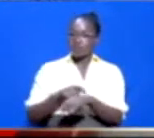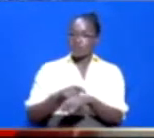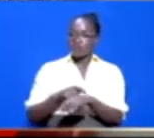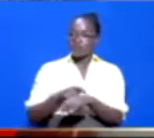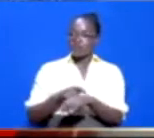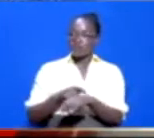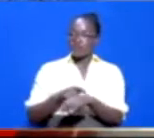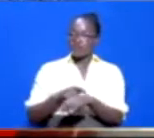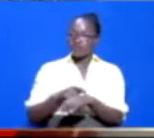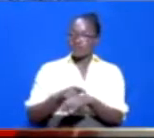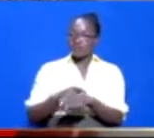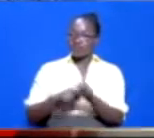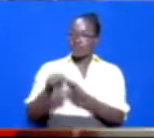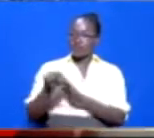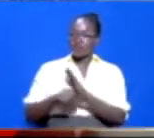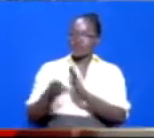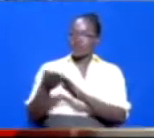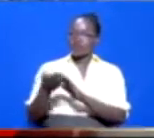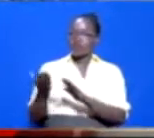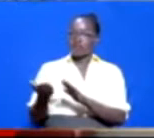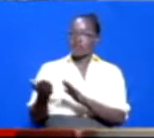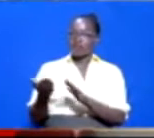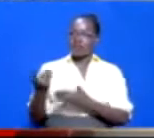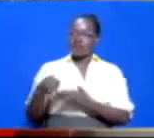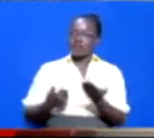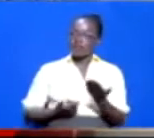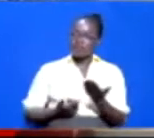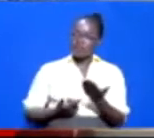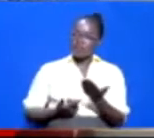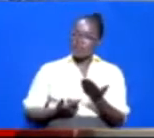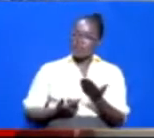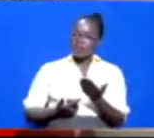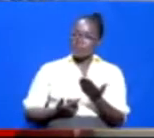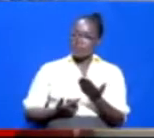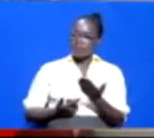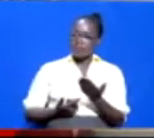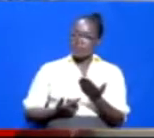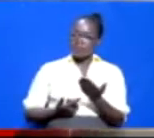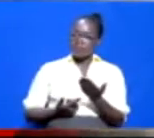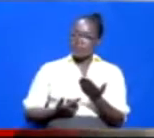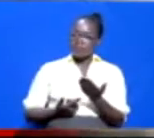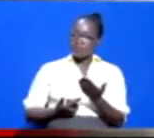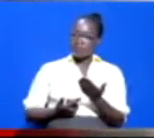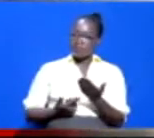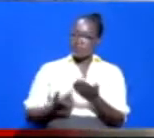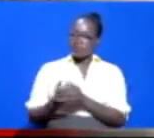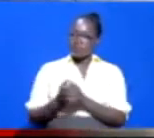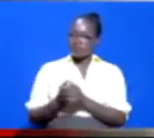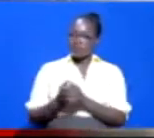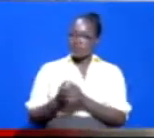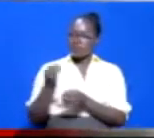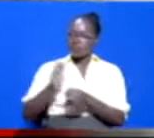of emergency, na emergency yenyewe itakuwa ni gani ambayo tutakuwa tunasema ni emergency? Kwa sababu saizi hata ikiwa kuna